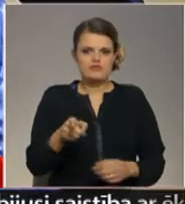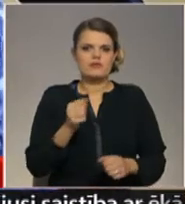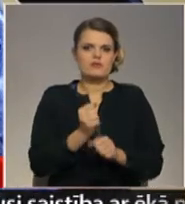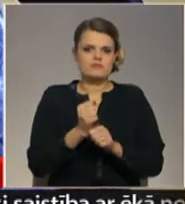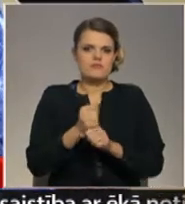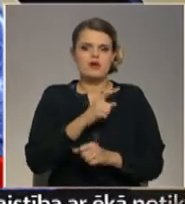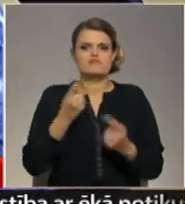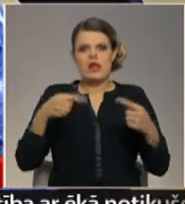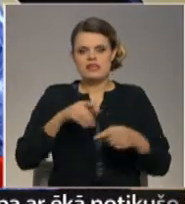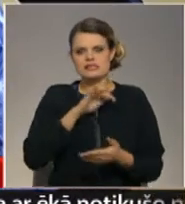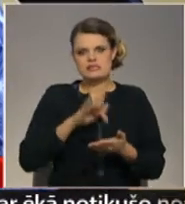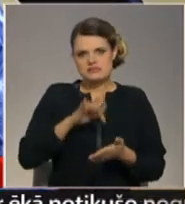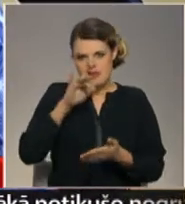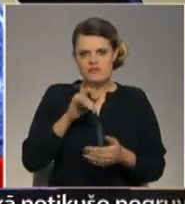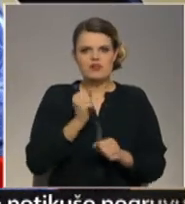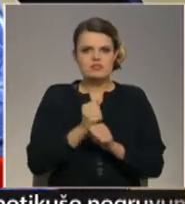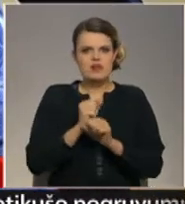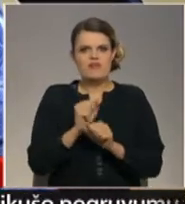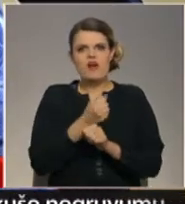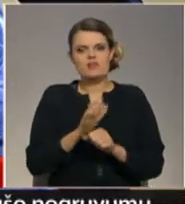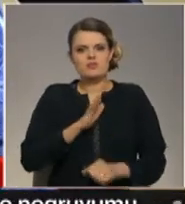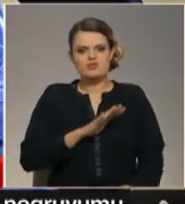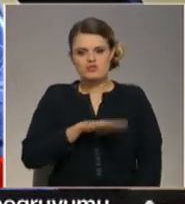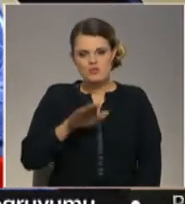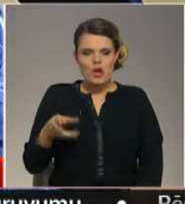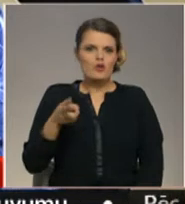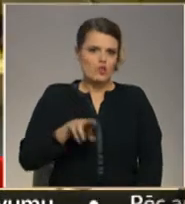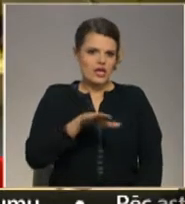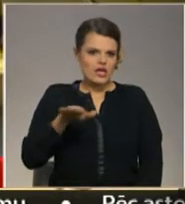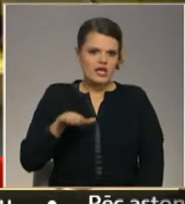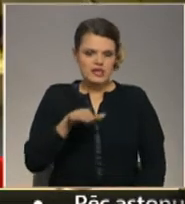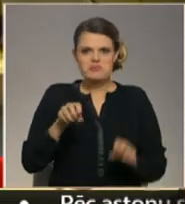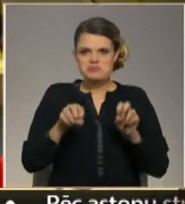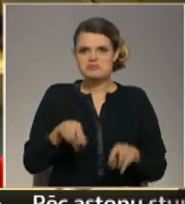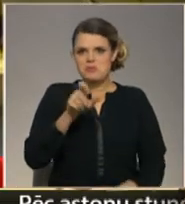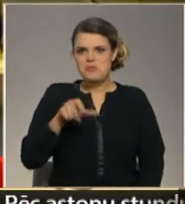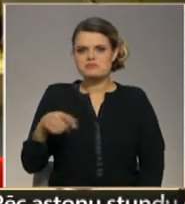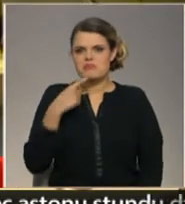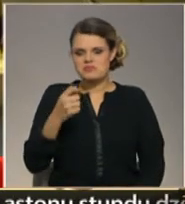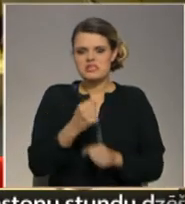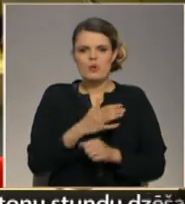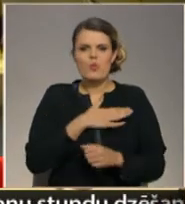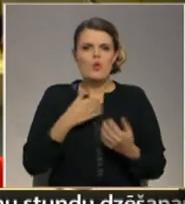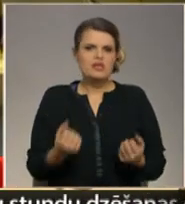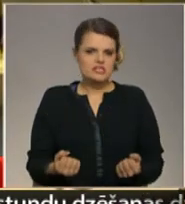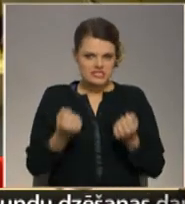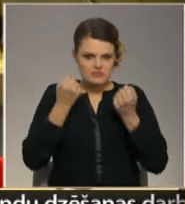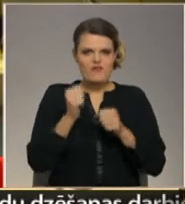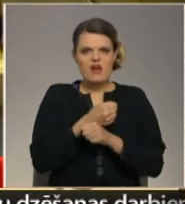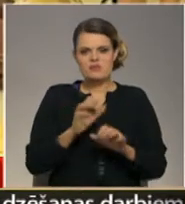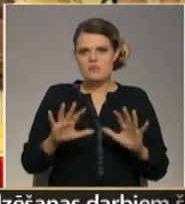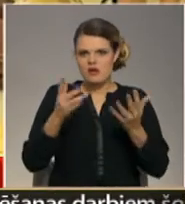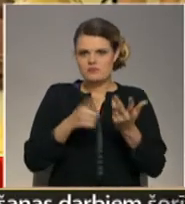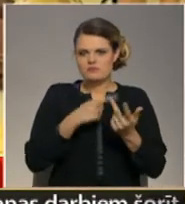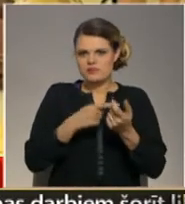krīzes centrā Valdardze, kur strādā ar vardarbībā cietušiem bērniem un ģimenēm. Speciālisti atzīst, ka darbs ir ļoti smags, jo vardarbības gadījumu